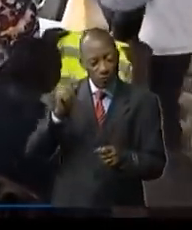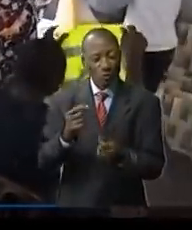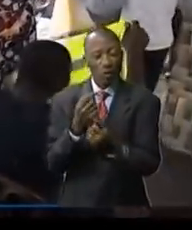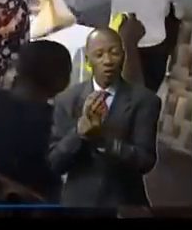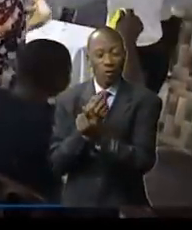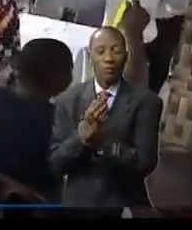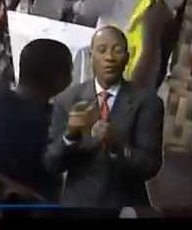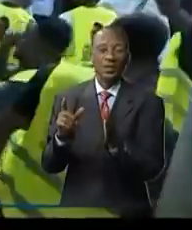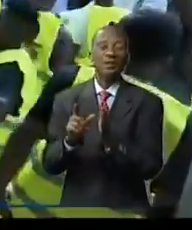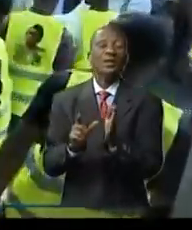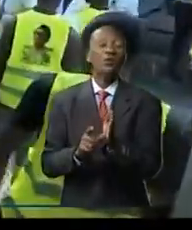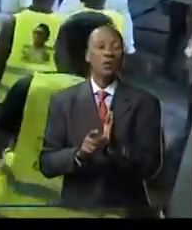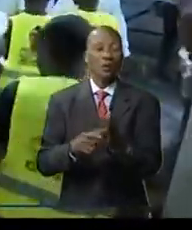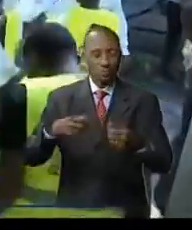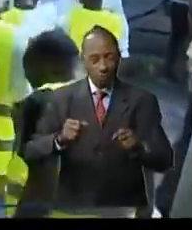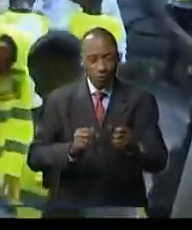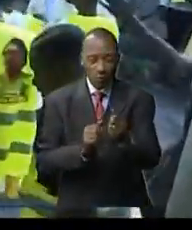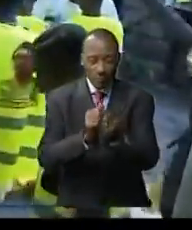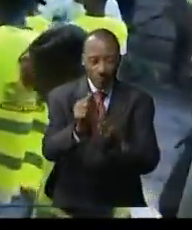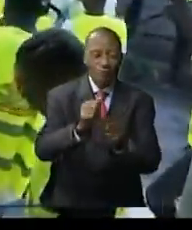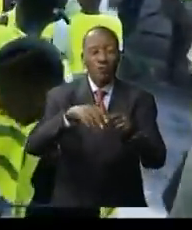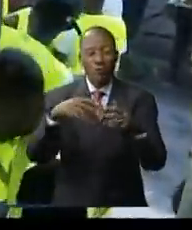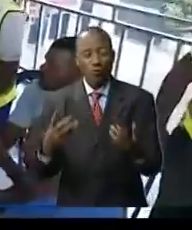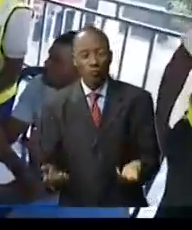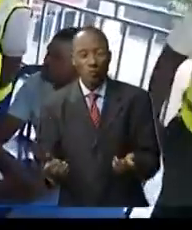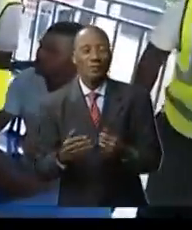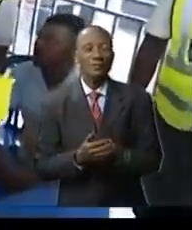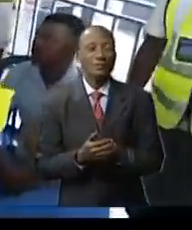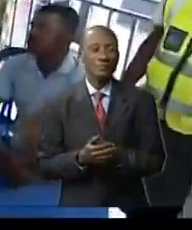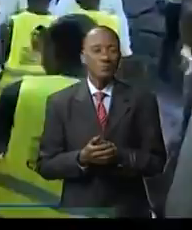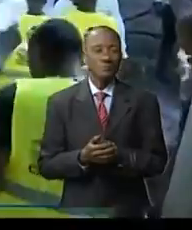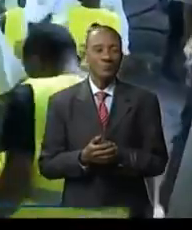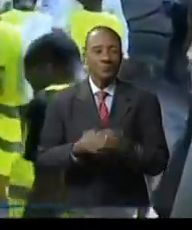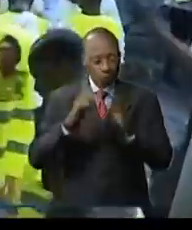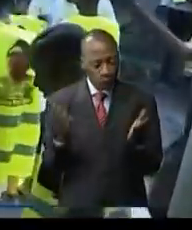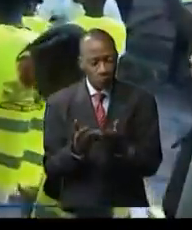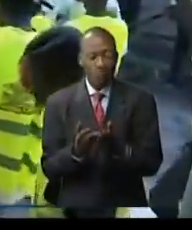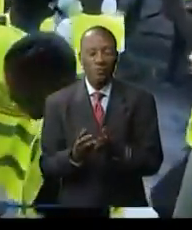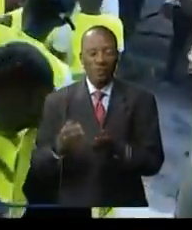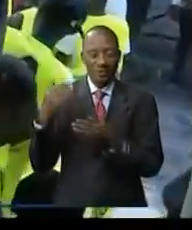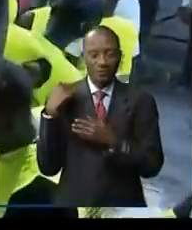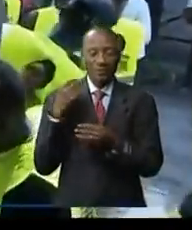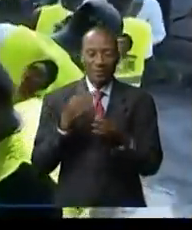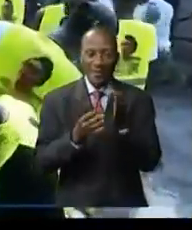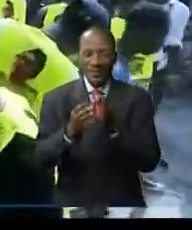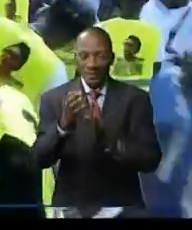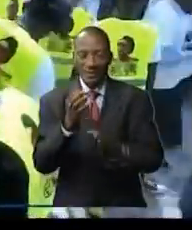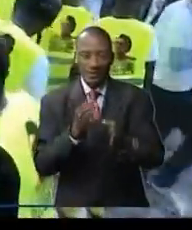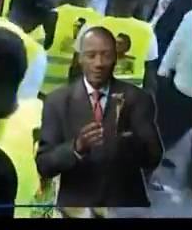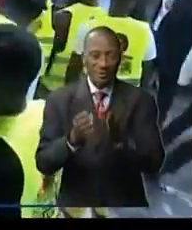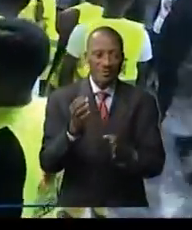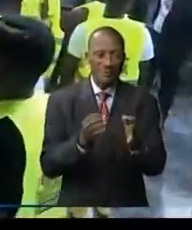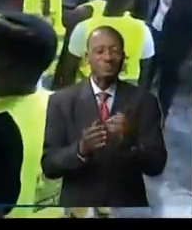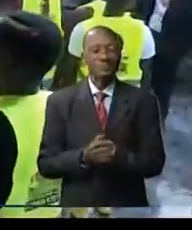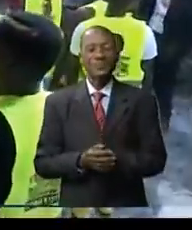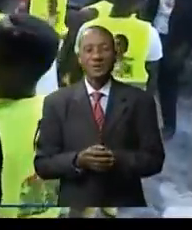provincial Mariquette Moutinga a remis un lot important de bottes et gilets aux jeunes présents à cette journée de sensibilisation. Un geste qui a réjoui